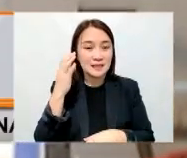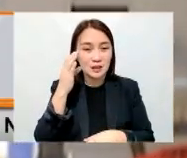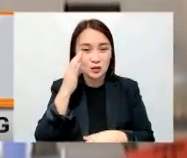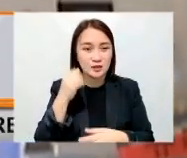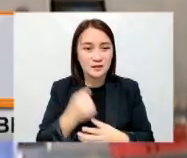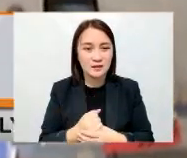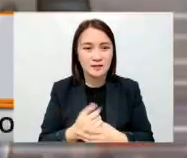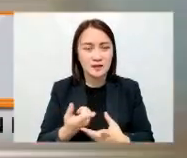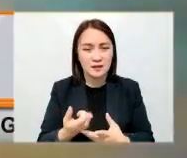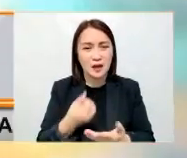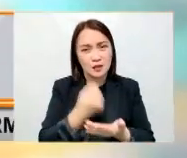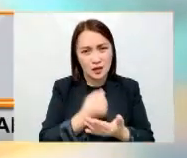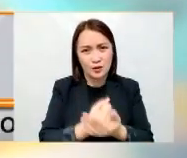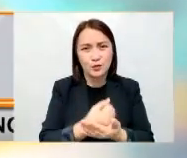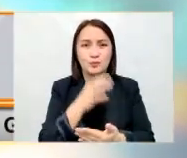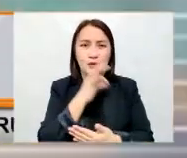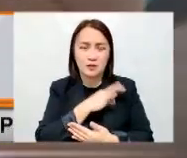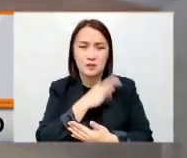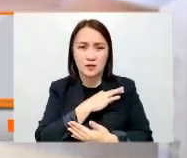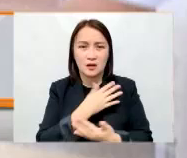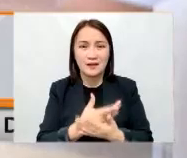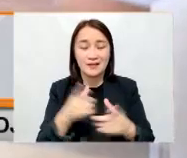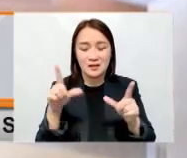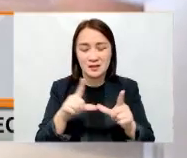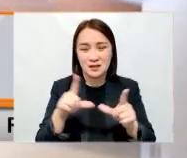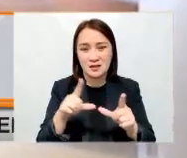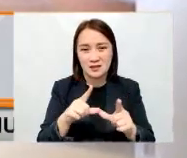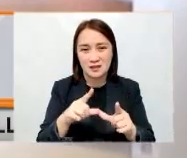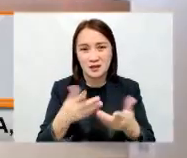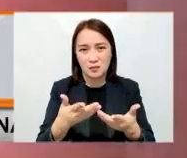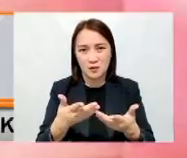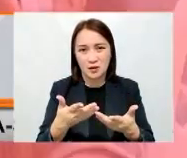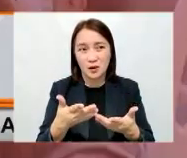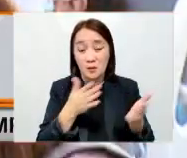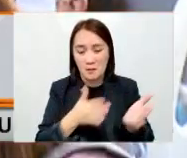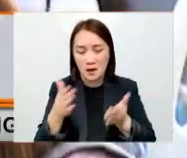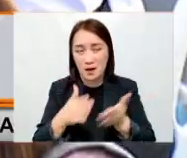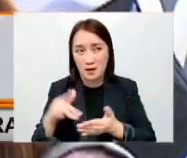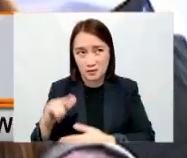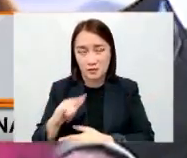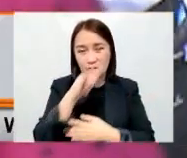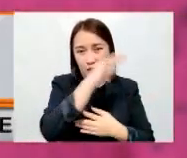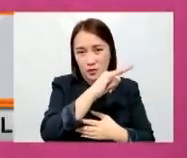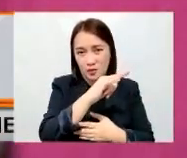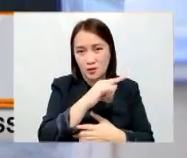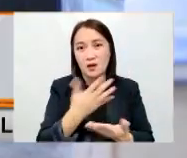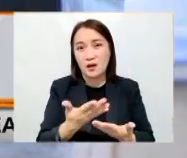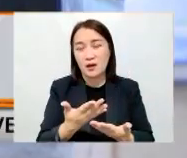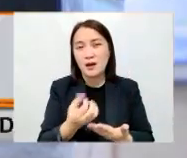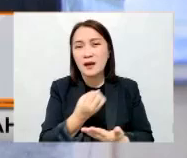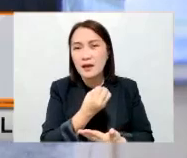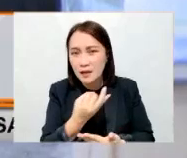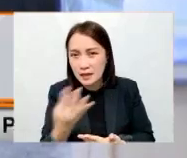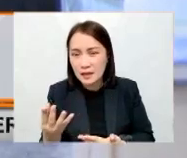Sahod at benepisyo, lisensya at mangiibang bansa ng mga nurses. Ilan lang yan sa mga isyong kinakaharap ng mga